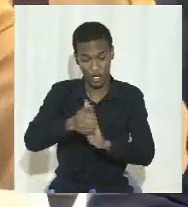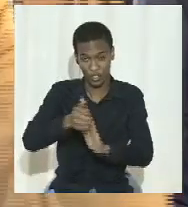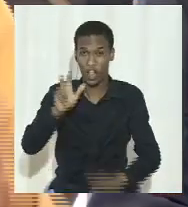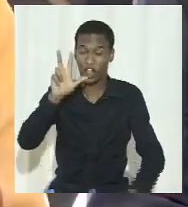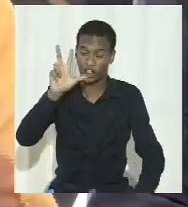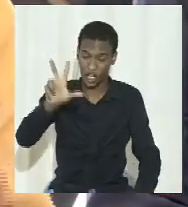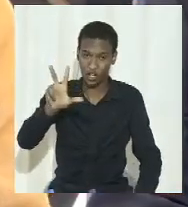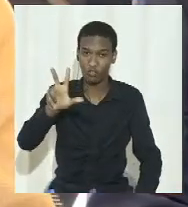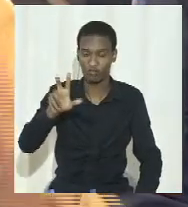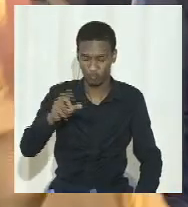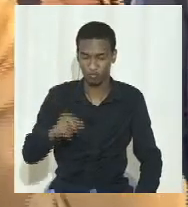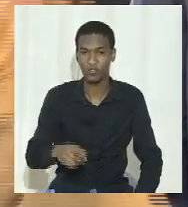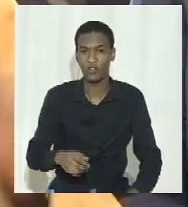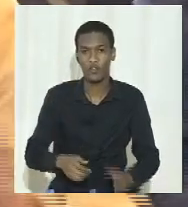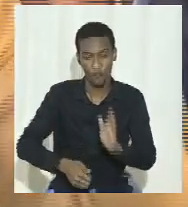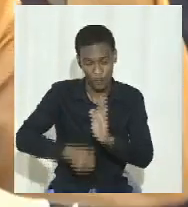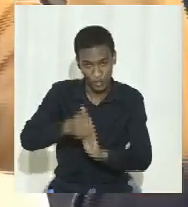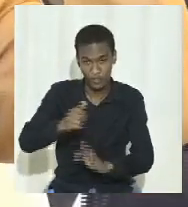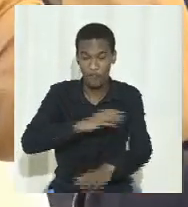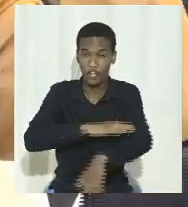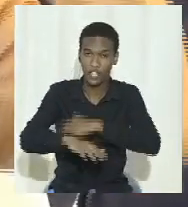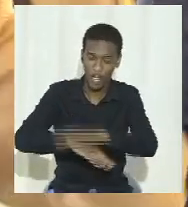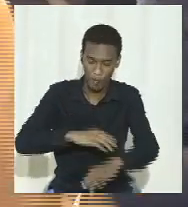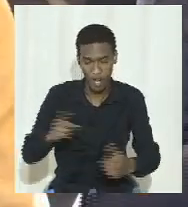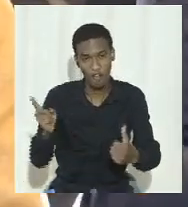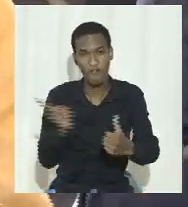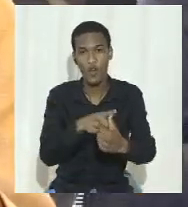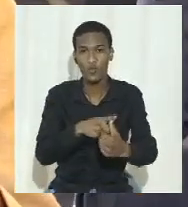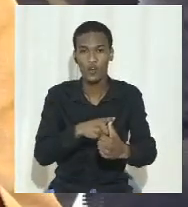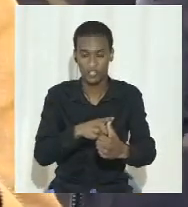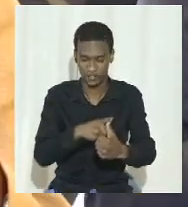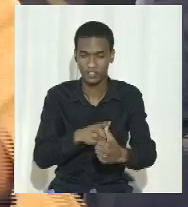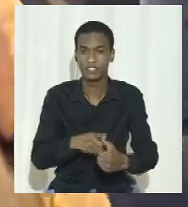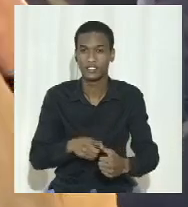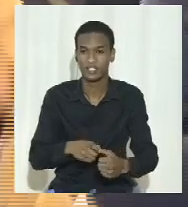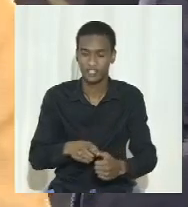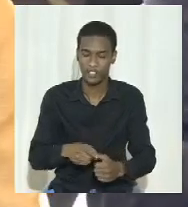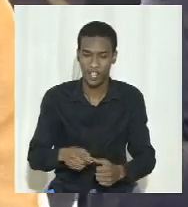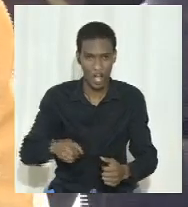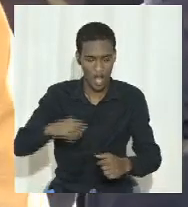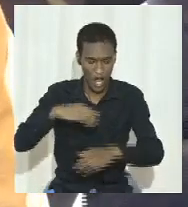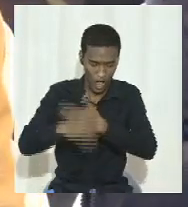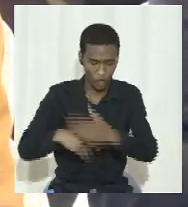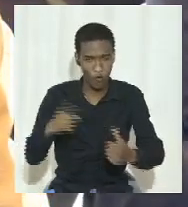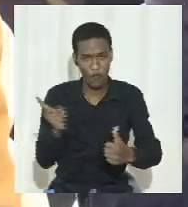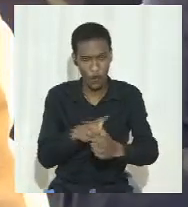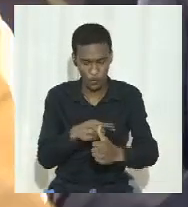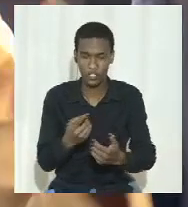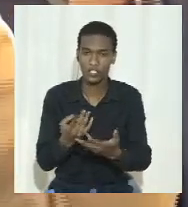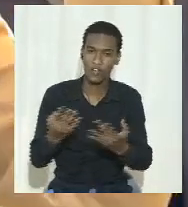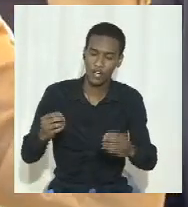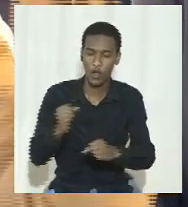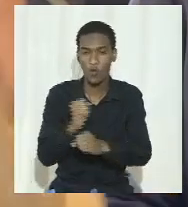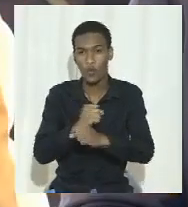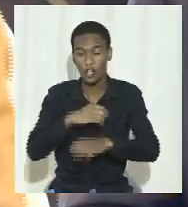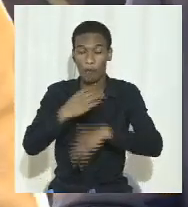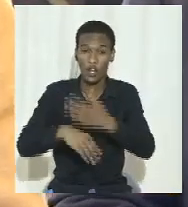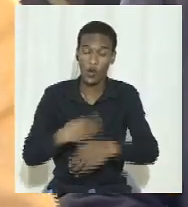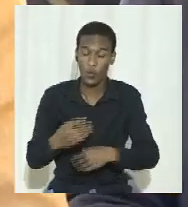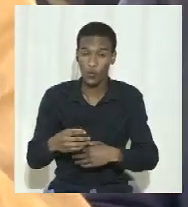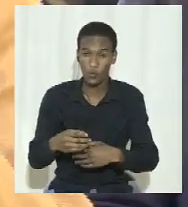voalohany fahasalamana atao priorité ny recrutement ampiasan'ny fahasalamana